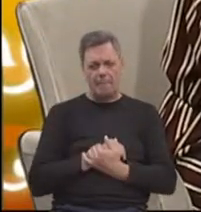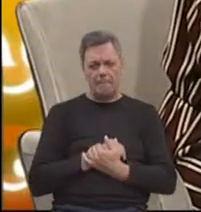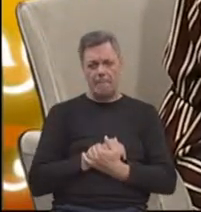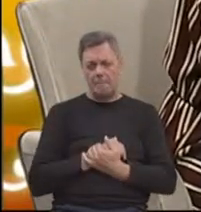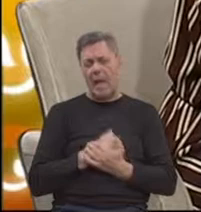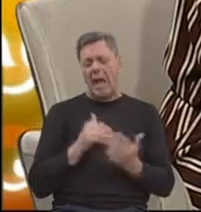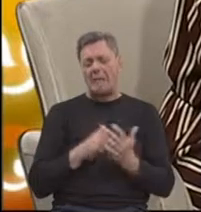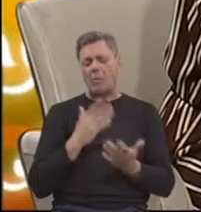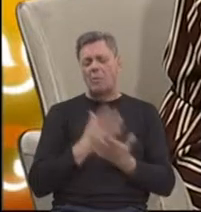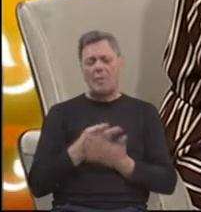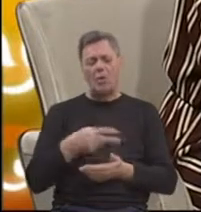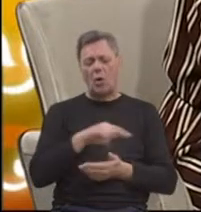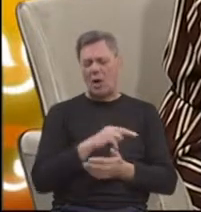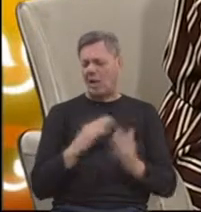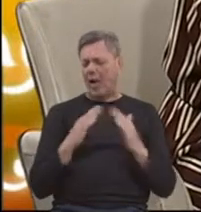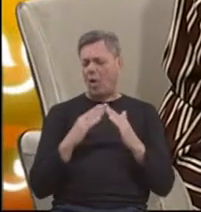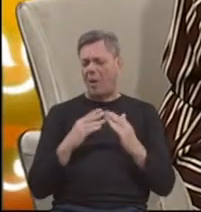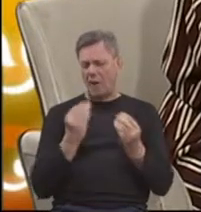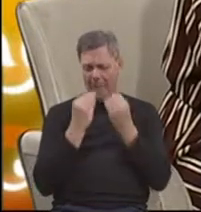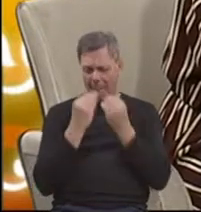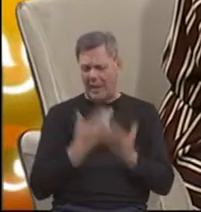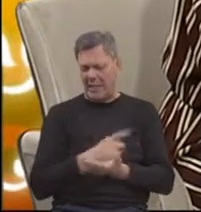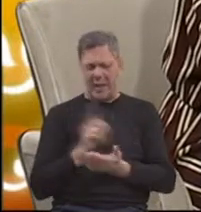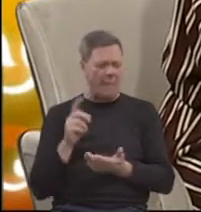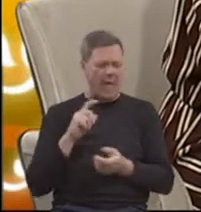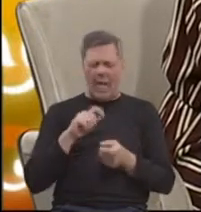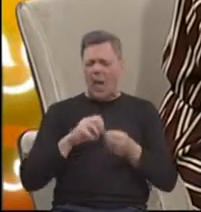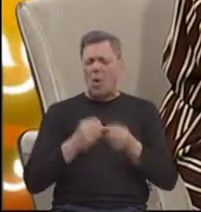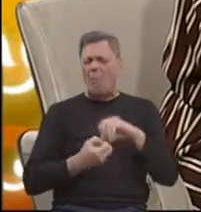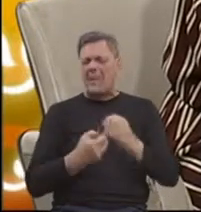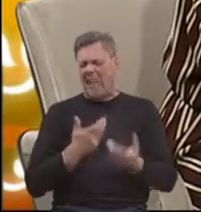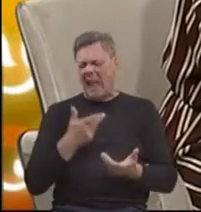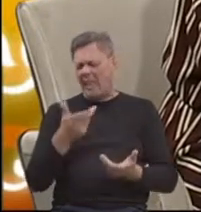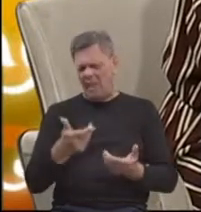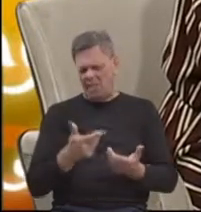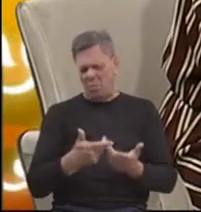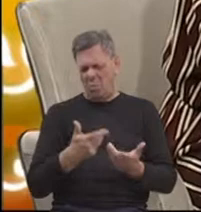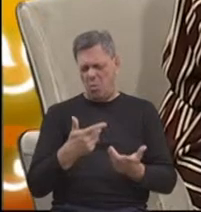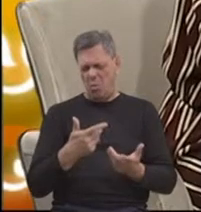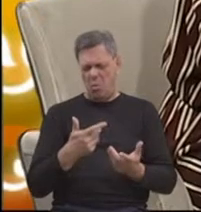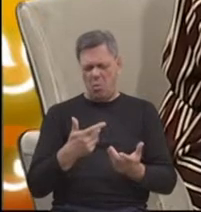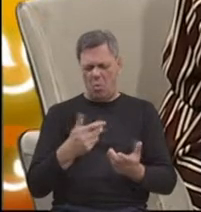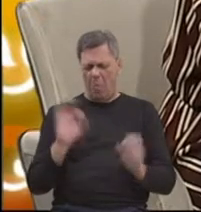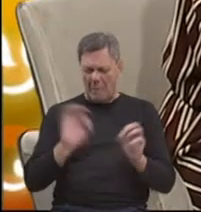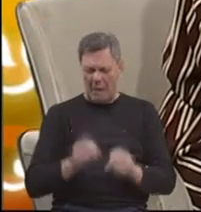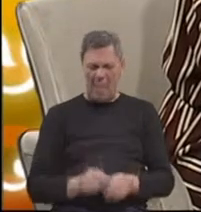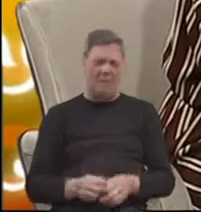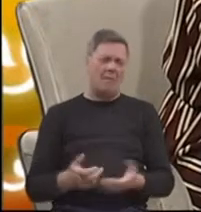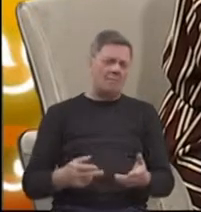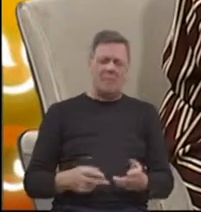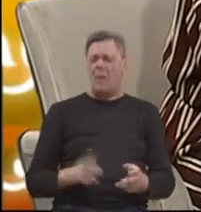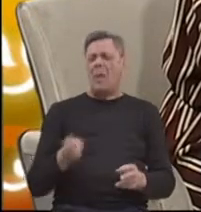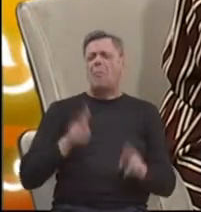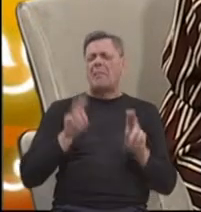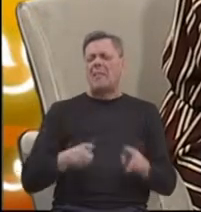okrenuti se, naći domaće sezonske namirnice, ne komplicirati u pripremi jela i ne opravdati se s manjkom vremena, jer se ima